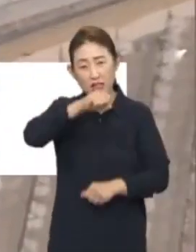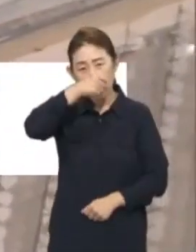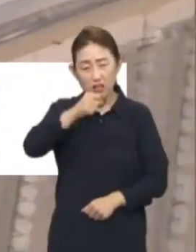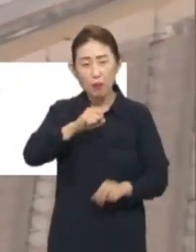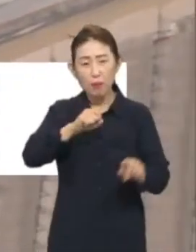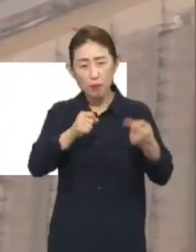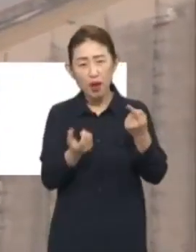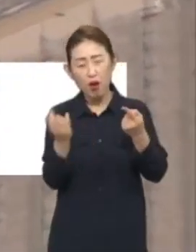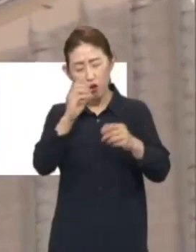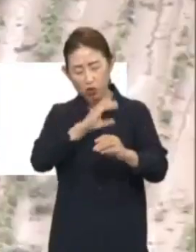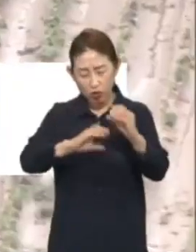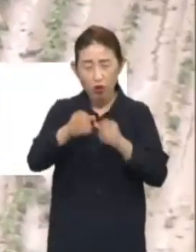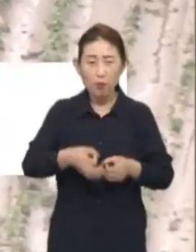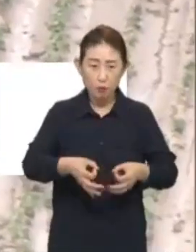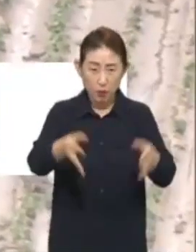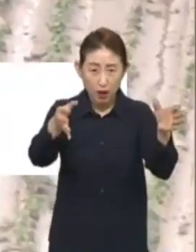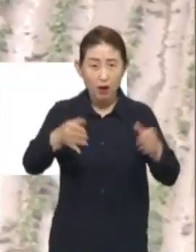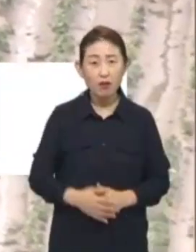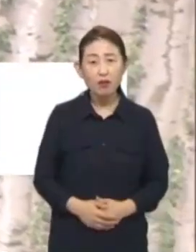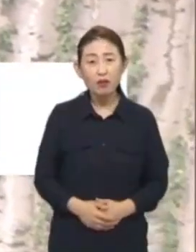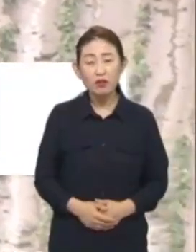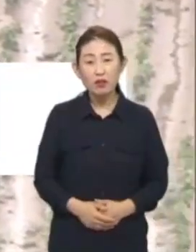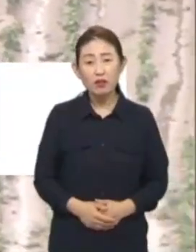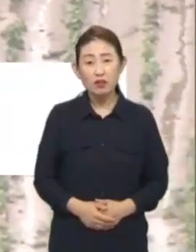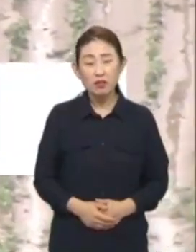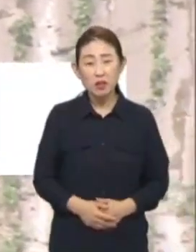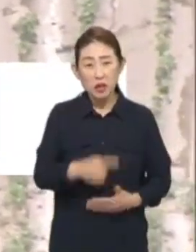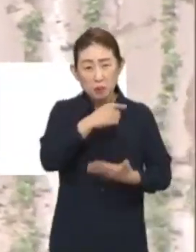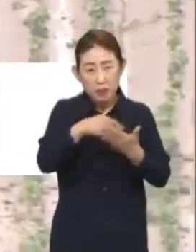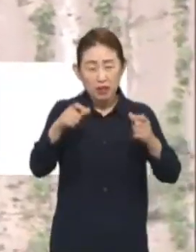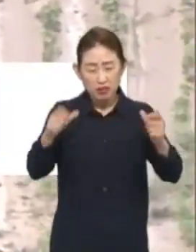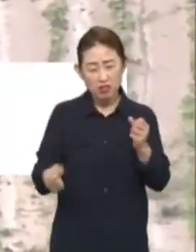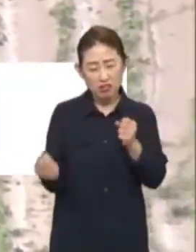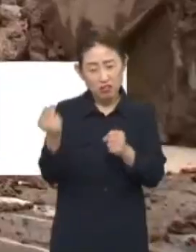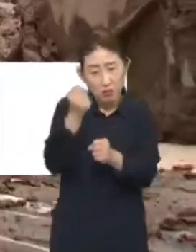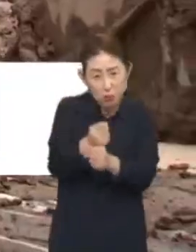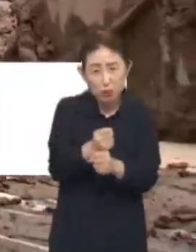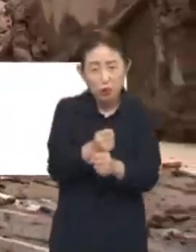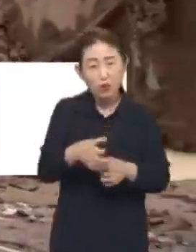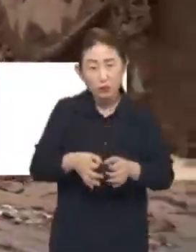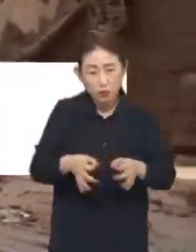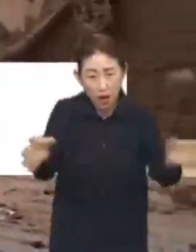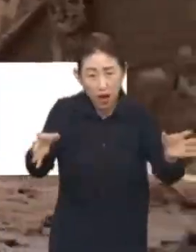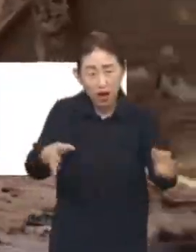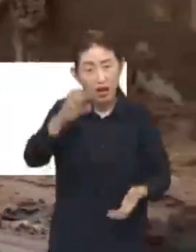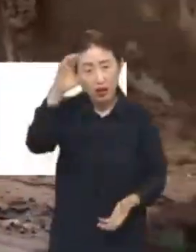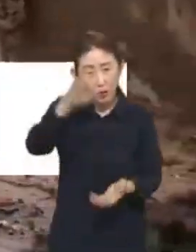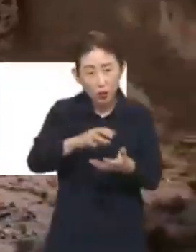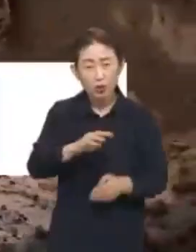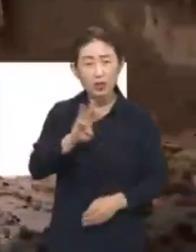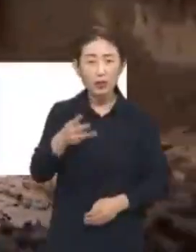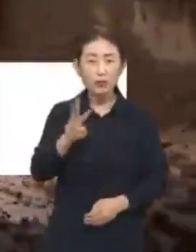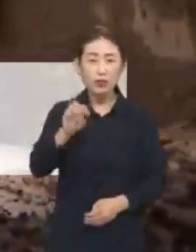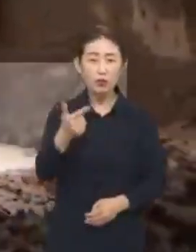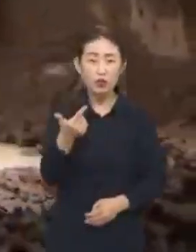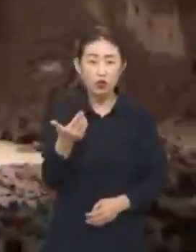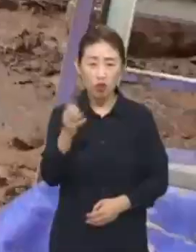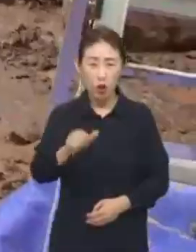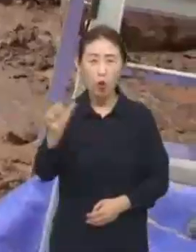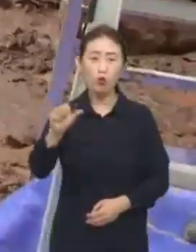100억 원을 추가로 지원하기로 했습니다 이로써 수혜지역의 응급복구를 위해 지원된 특별 교부세는 336억